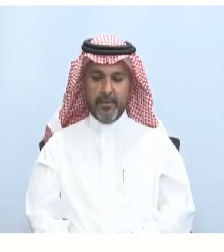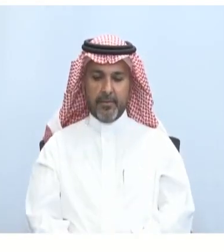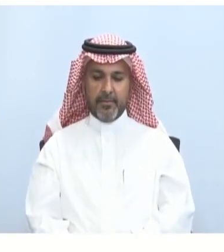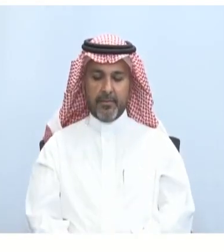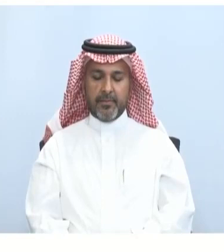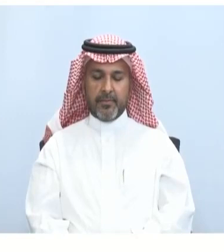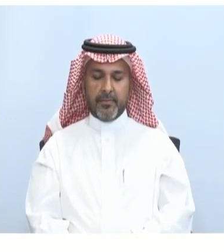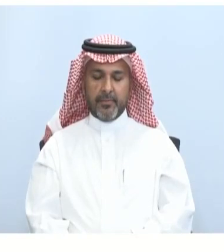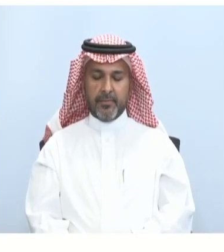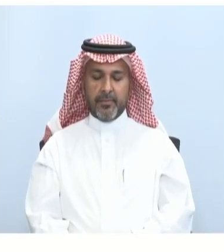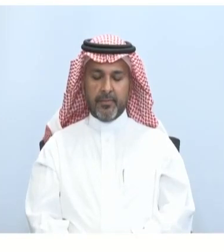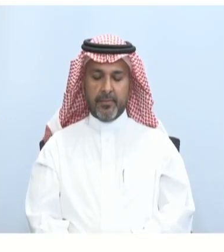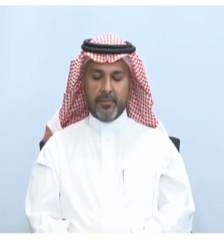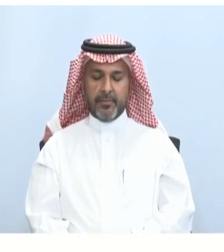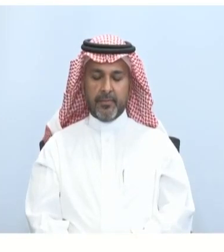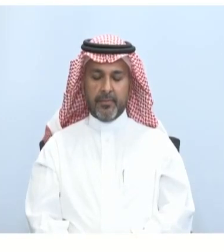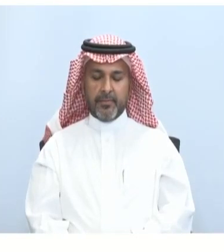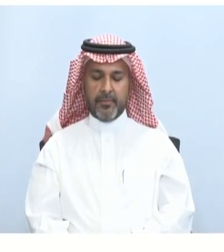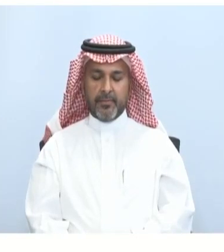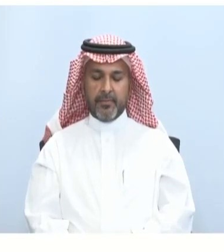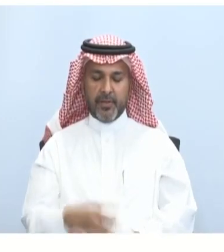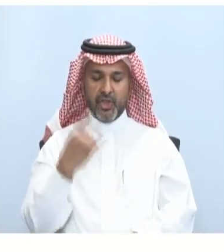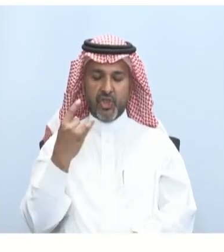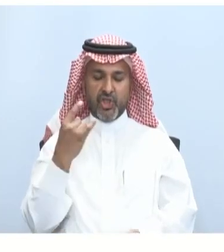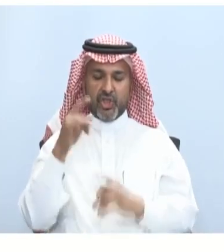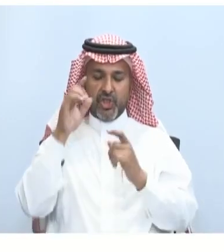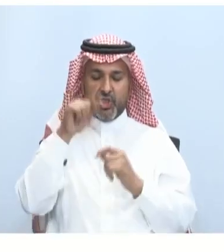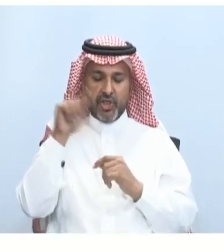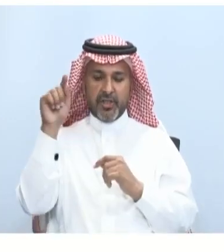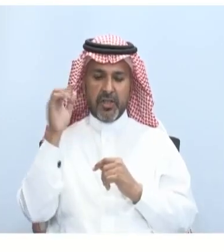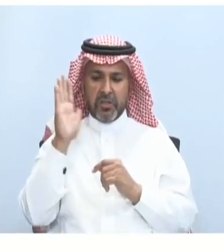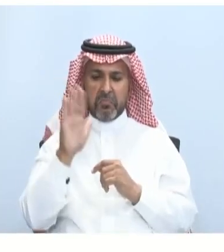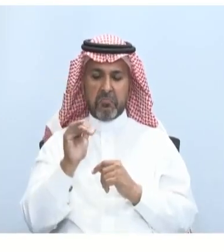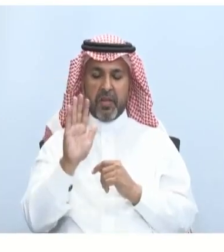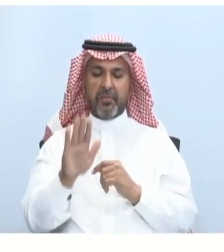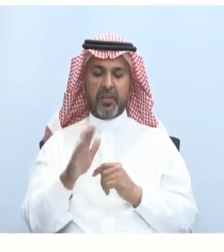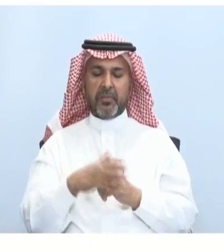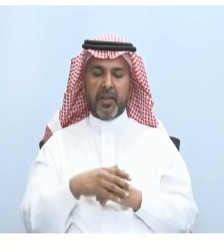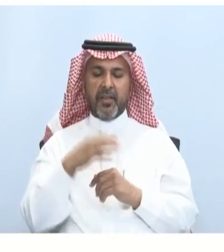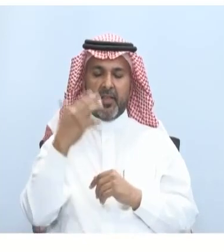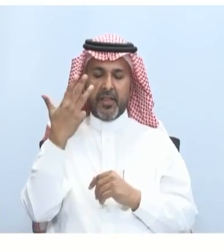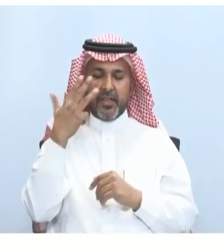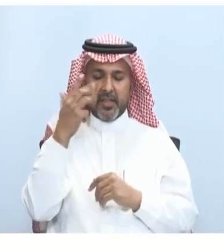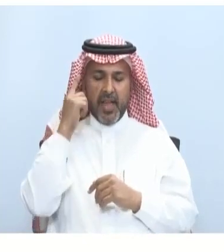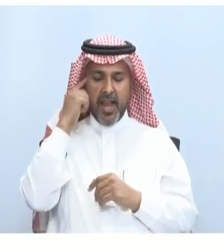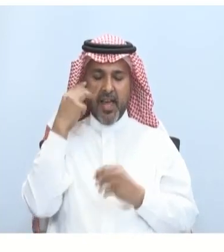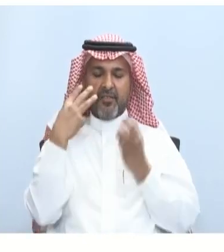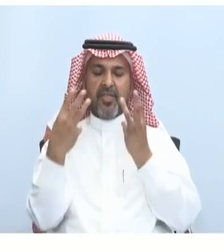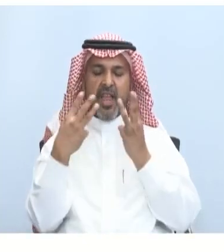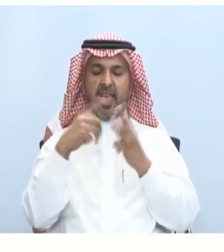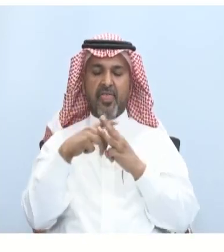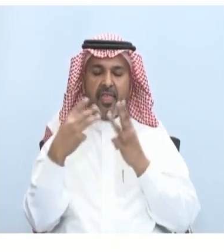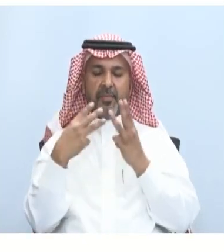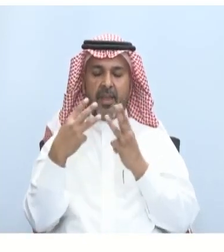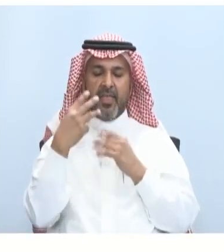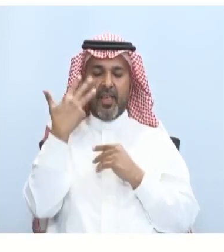تسعه طلعت لي بثلاثه وجذر عشره طبعا ما تتحلل ما يعني تتحلل الى اثنين في خمسه ولا عدد